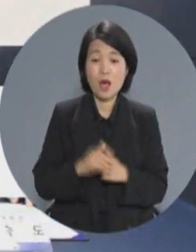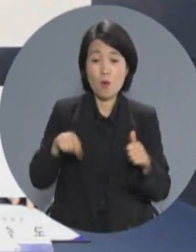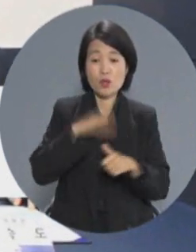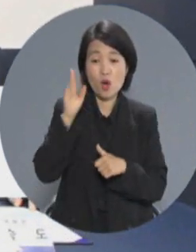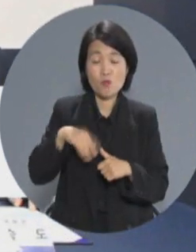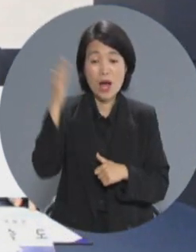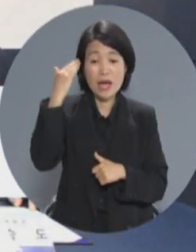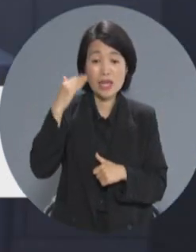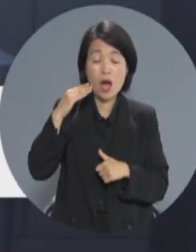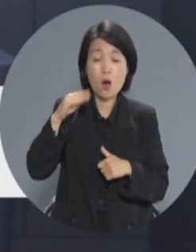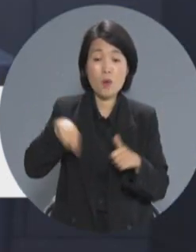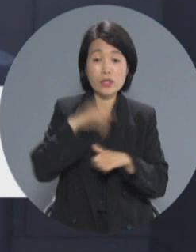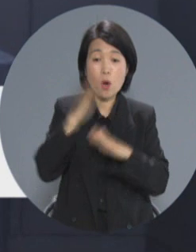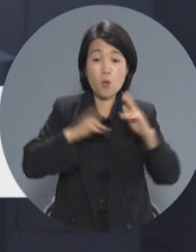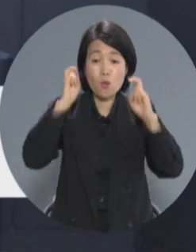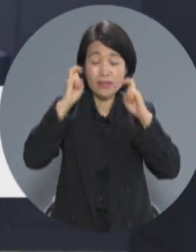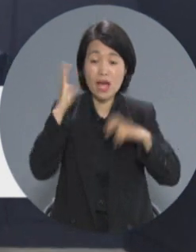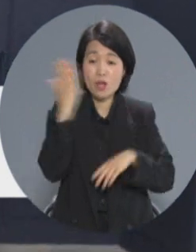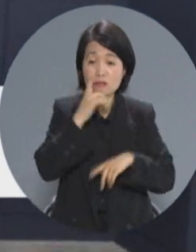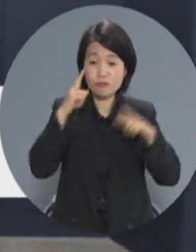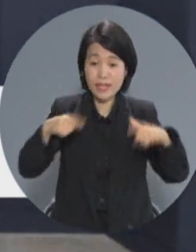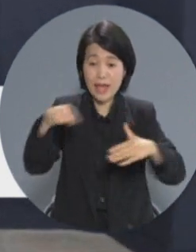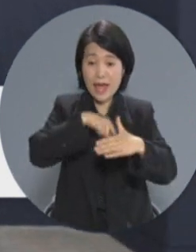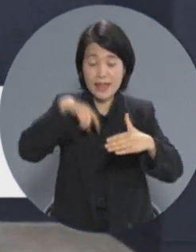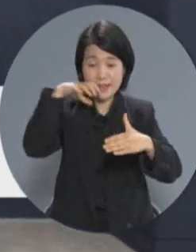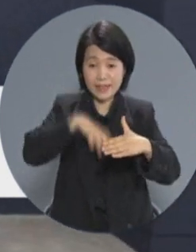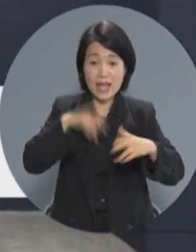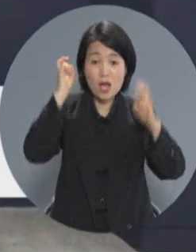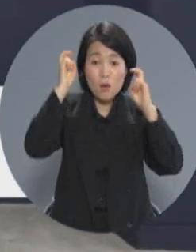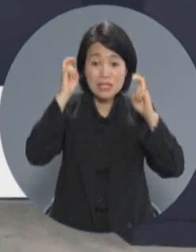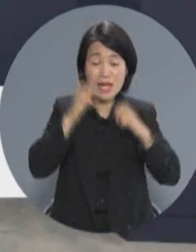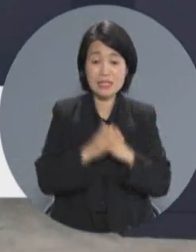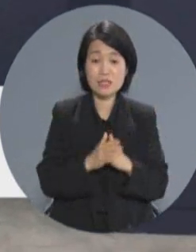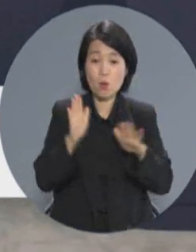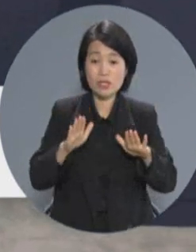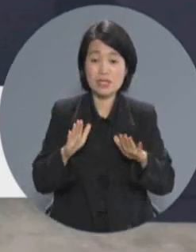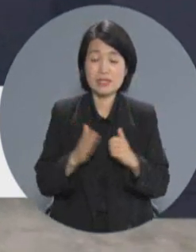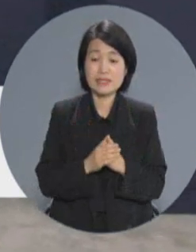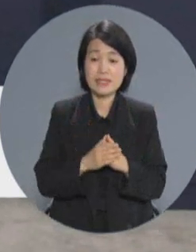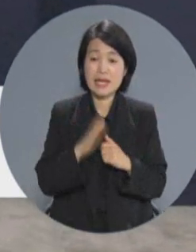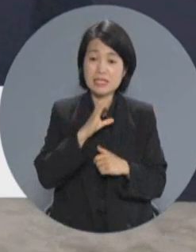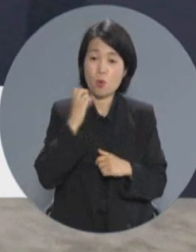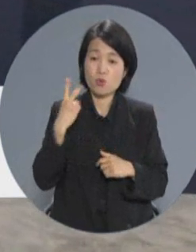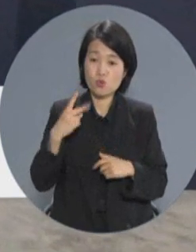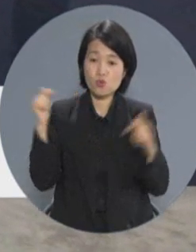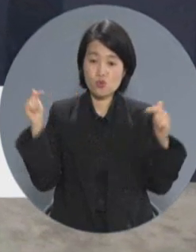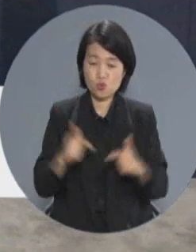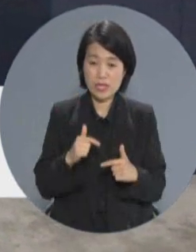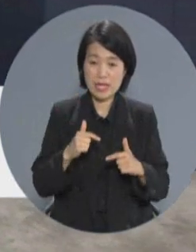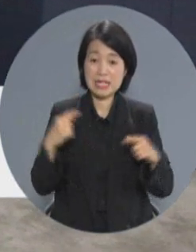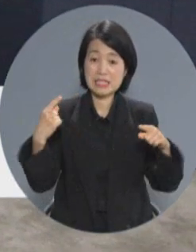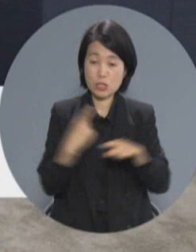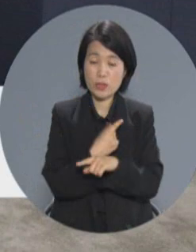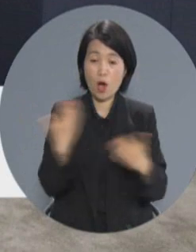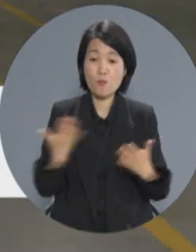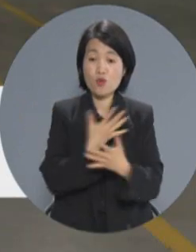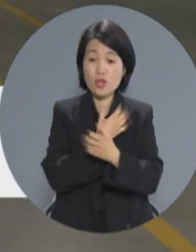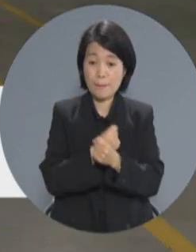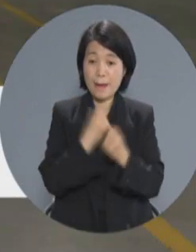환경부와 한국환경공단, 여수산단 내 대이원 에너지는 오늘 저탄소 청정연료 전환 지원 업무 협약을